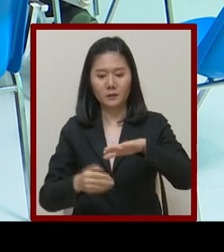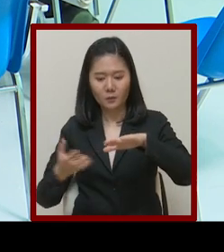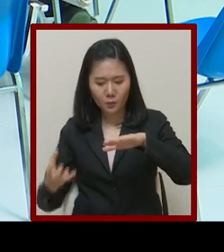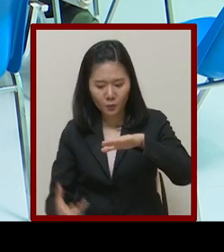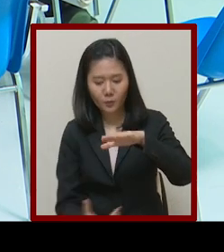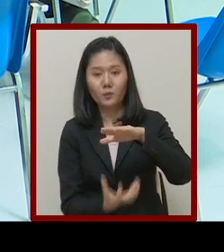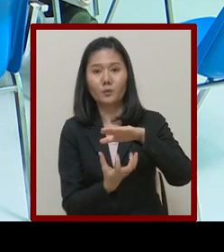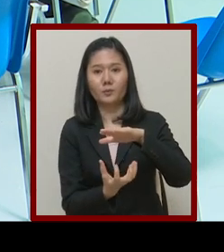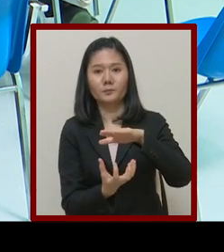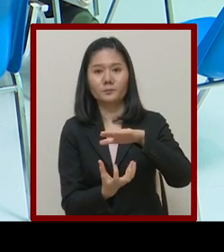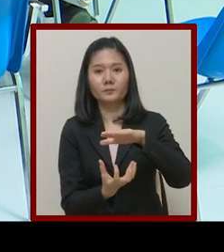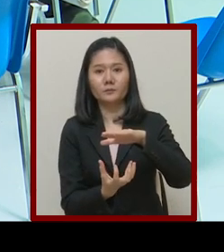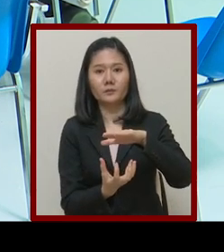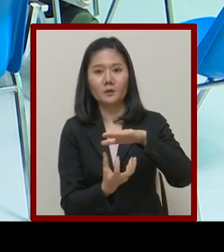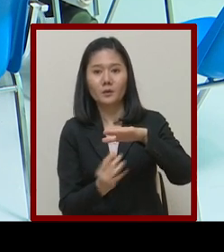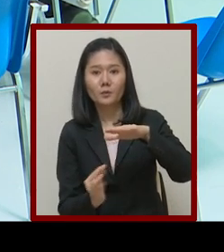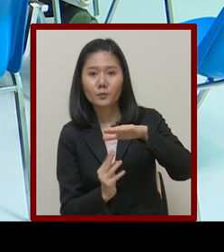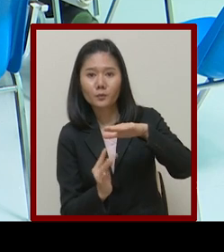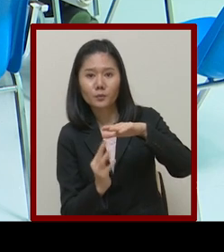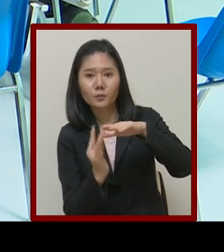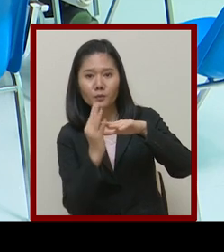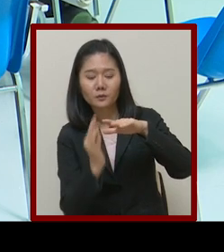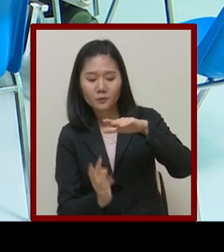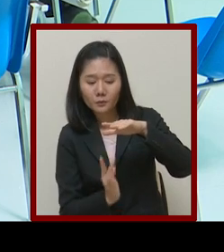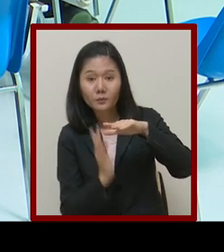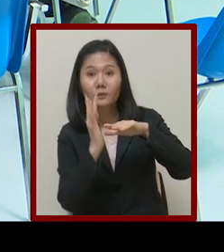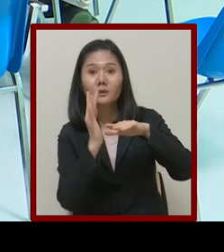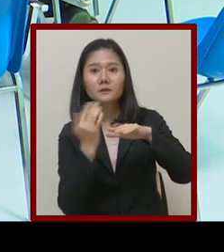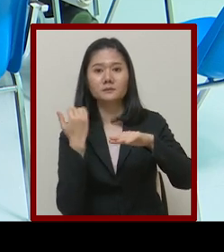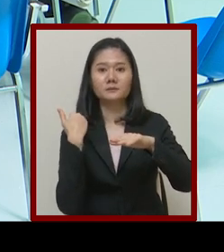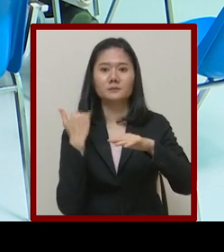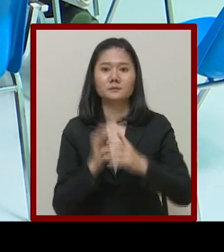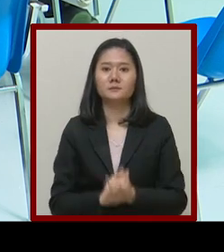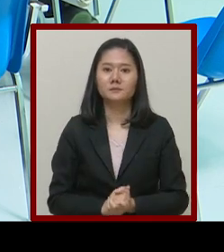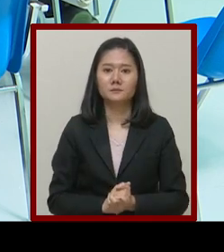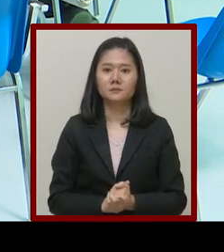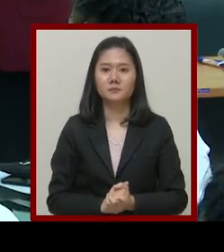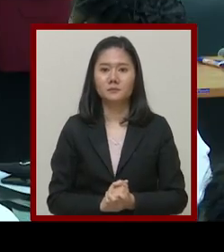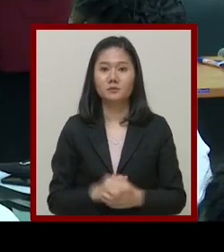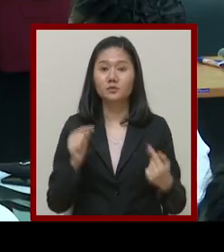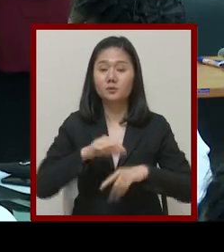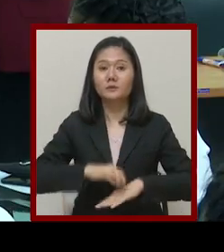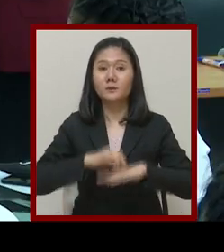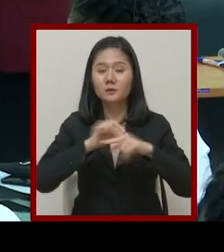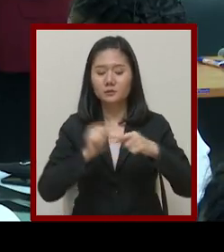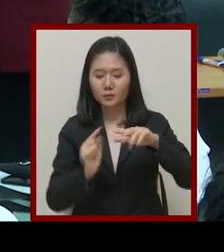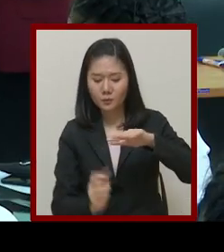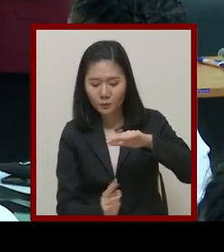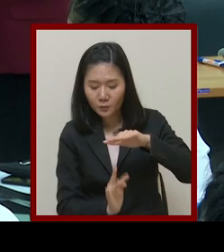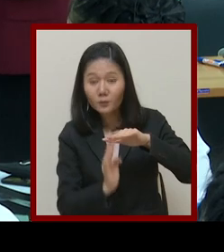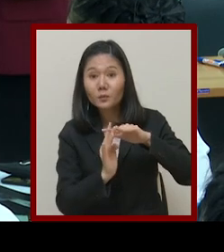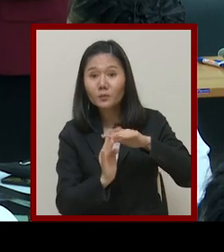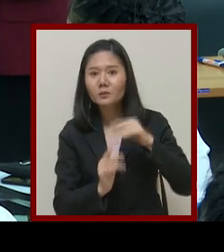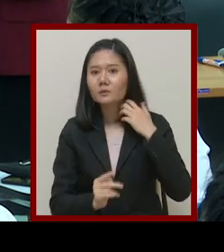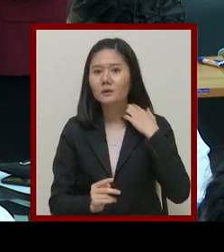ที่เจาะรูเอาไว้เพื่อให้อะไรคะ เพื่อให้ ควันเนี่ยผ่านขึ้นมาบริเวณที่ช่วงล่างนะ